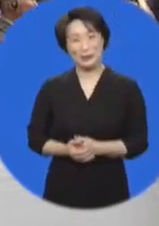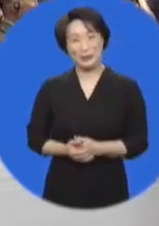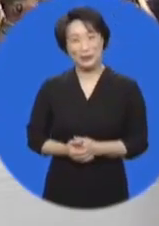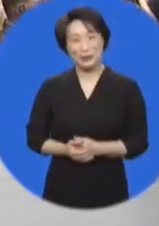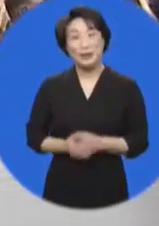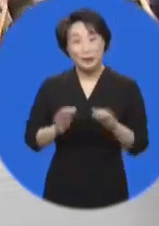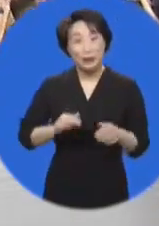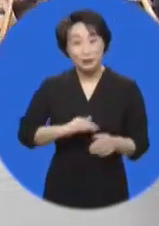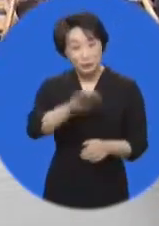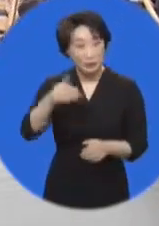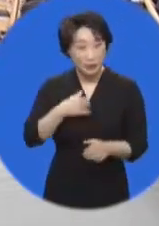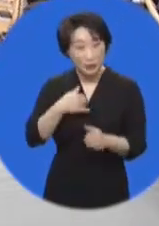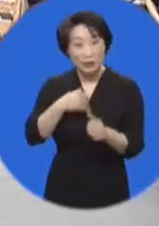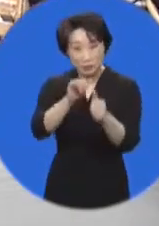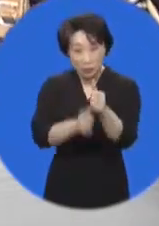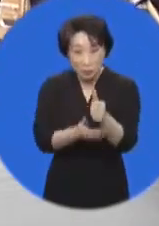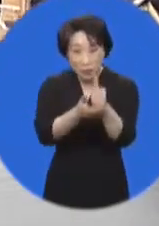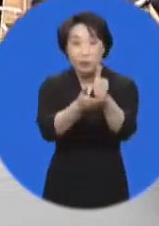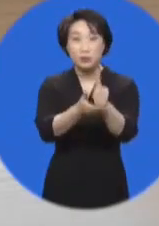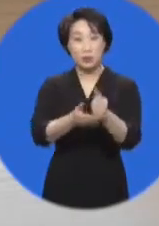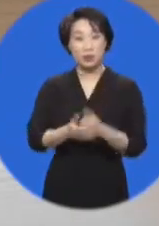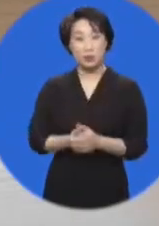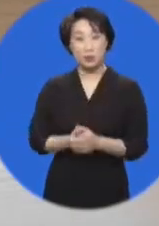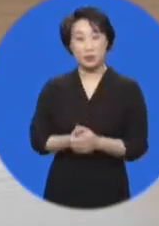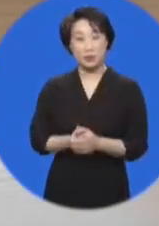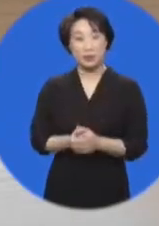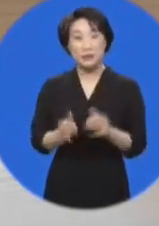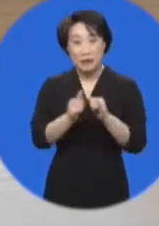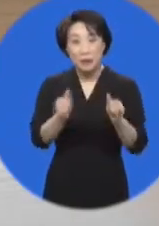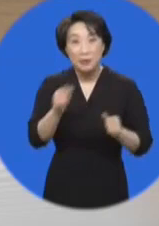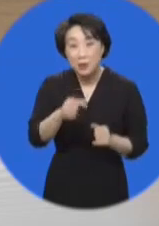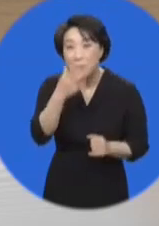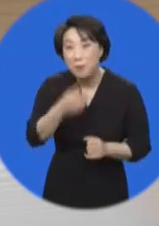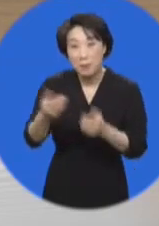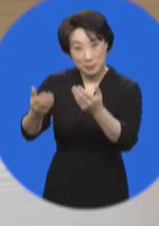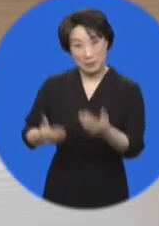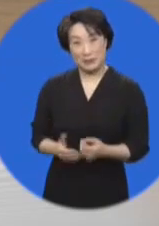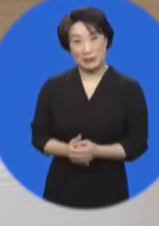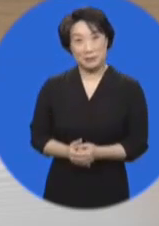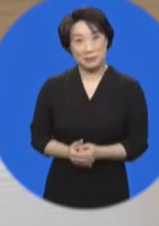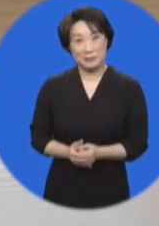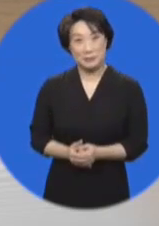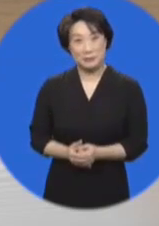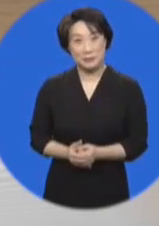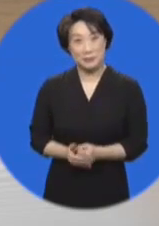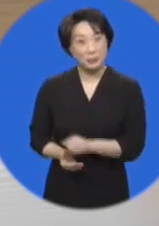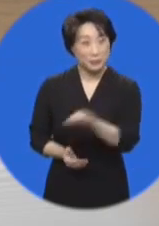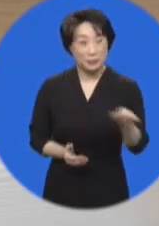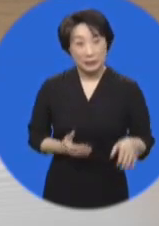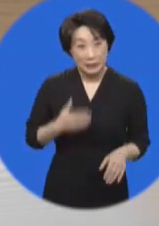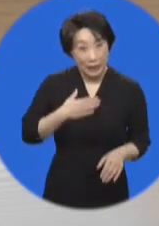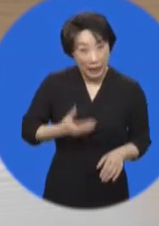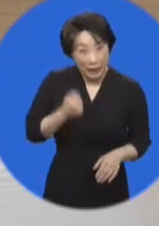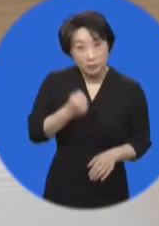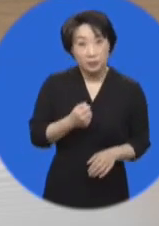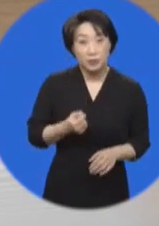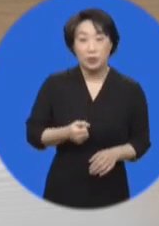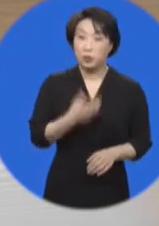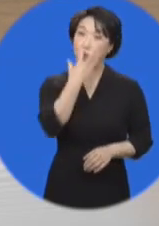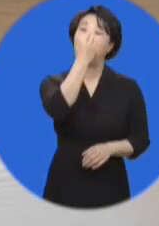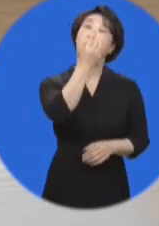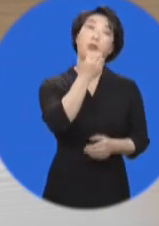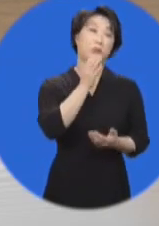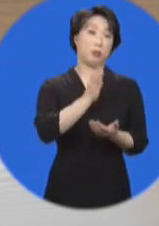우리 보고 섬기라 이게 섬기는 자가 복 있다. 응? 우린 있는 것으로 교만하지